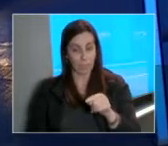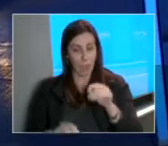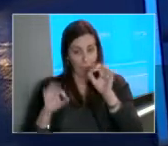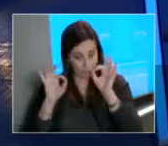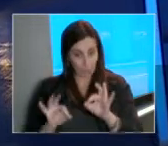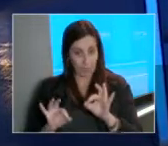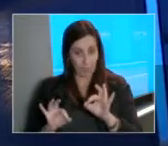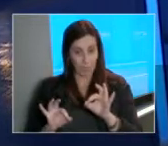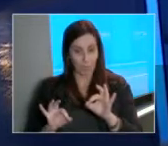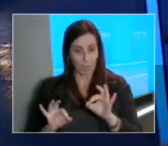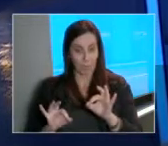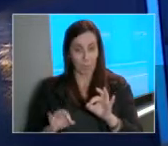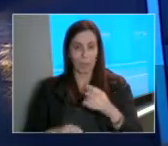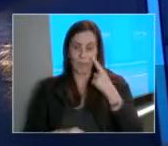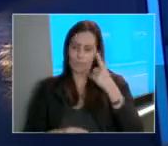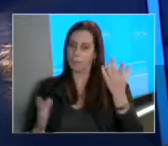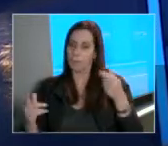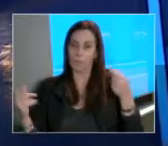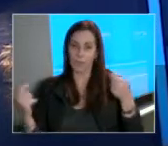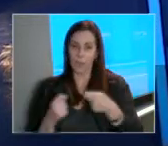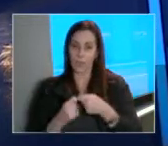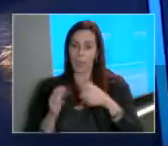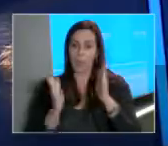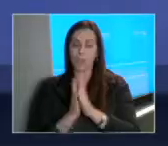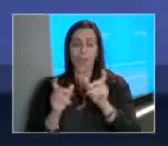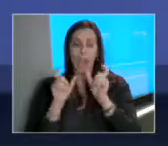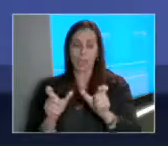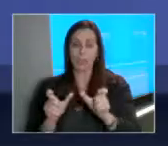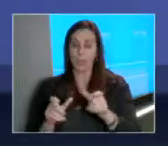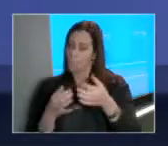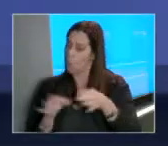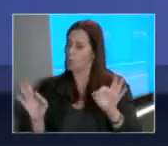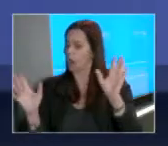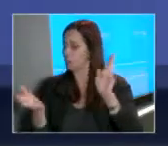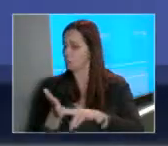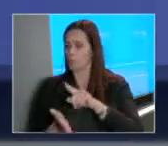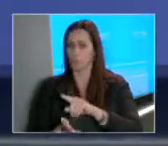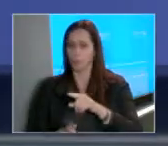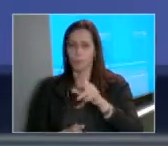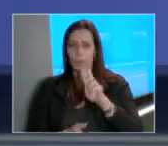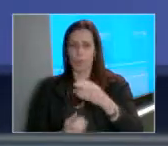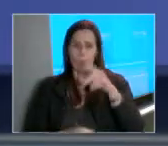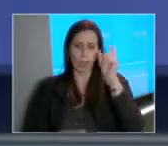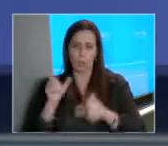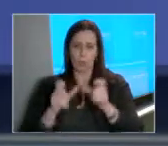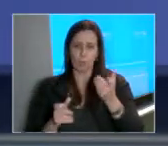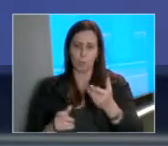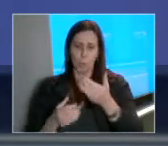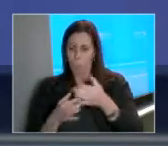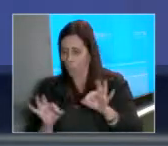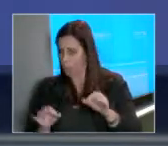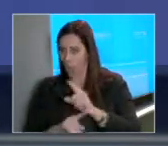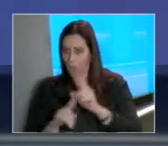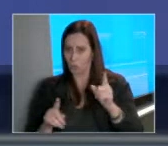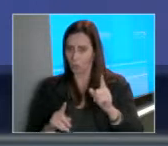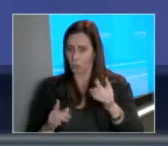שזה אמיתי? תקשיב, קודם כל, בקשר לבקשת חסינות היא לגיטימית לחלוטין. אני לא חושבת שיש עוד הרבה אנשים שיערערו, אם מותר לו,